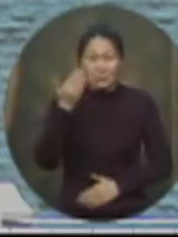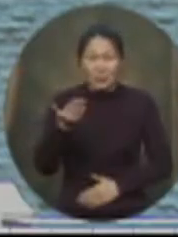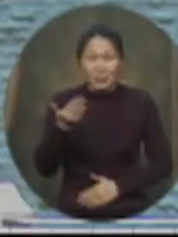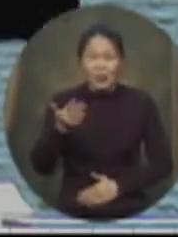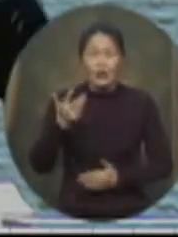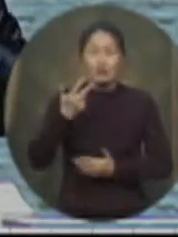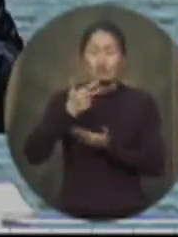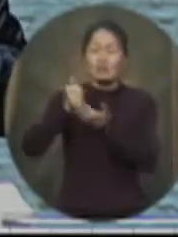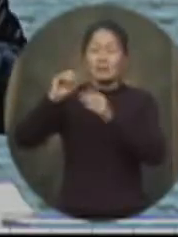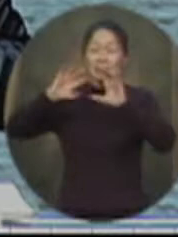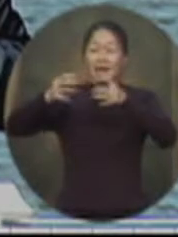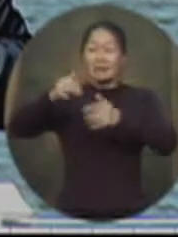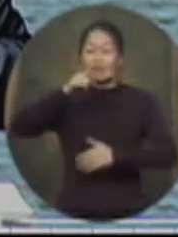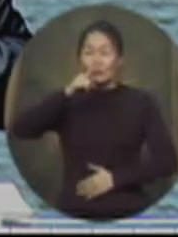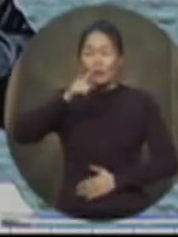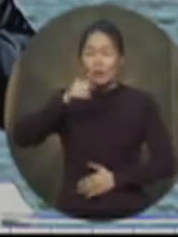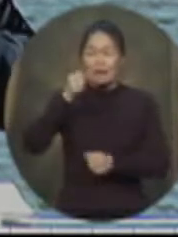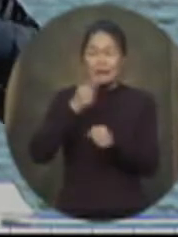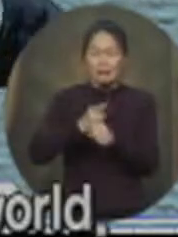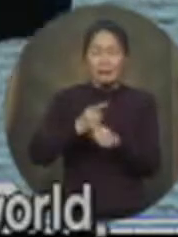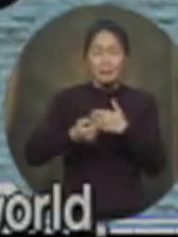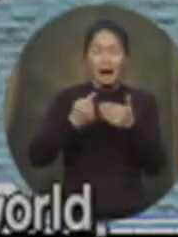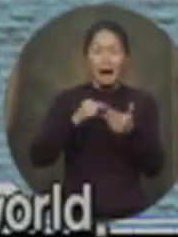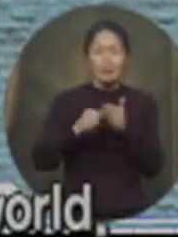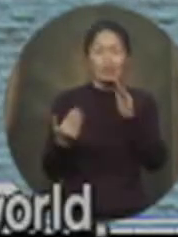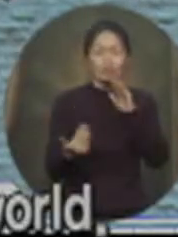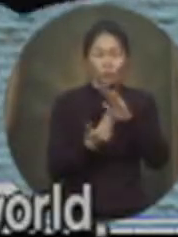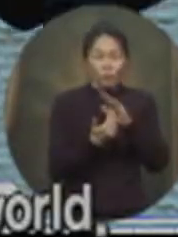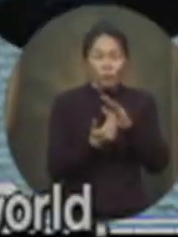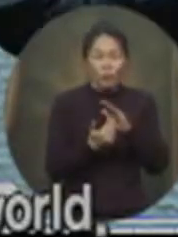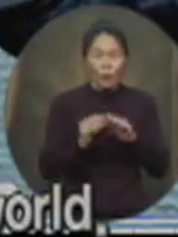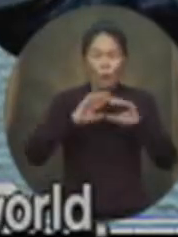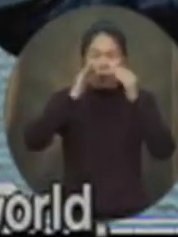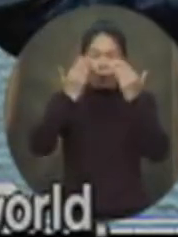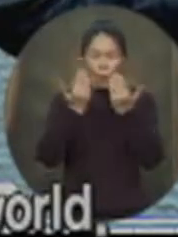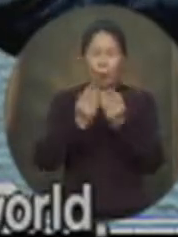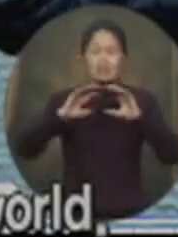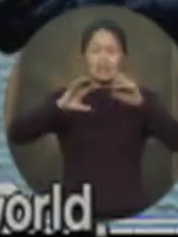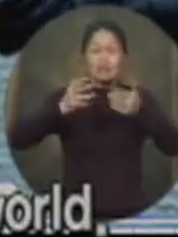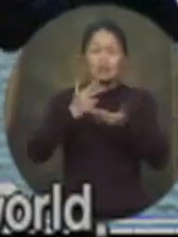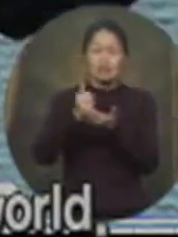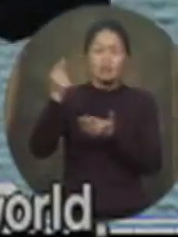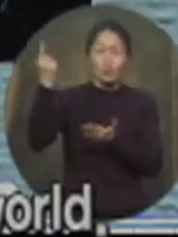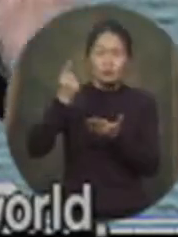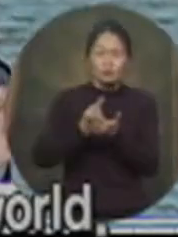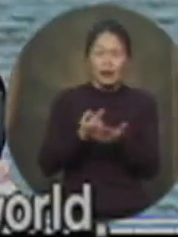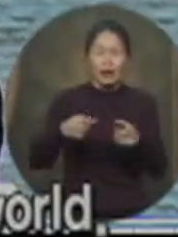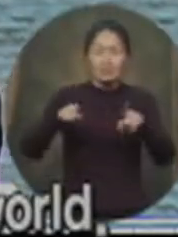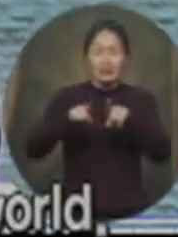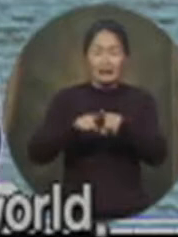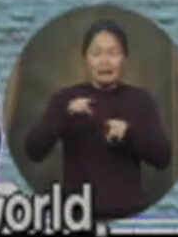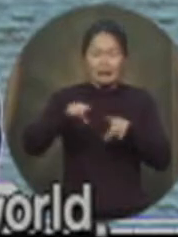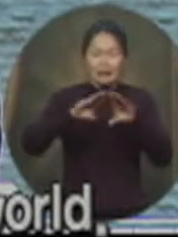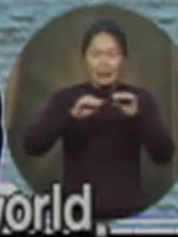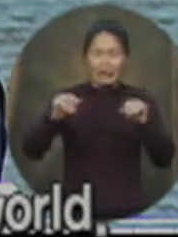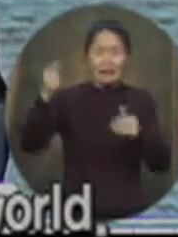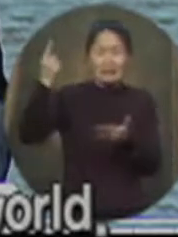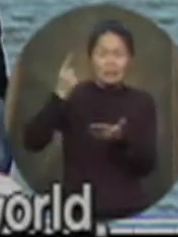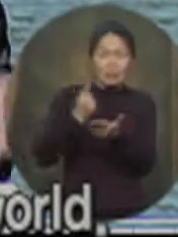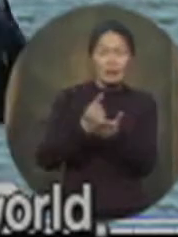주님의 나라가 이 비운의 마음에는 이루어졌고 5원 세상에 이제 주님이 5 신과 함께 이 땅에 임할 것이라고 하는